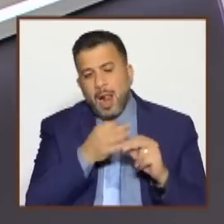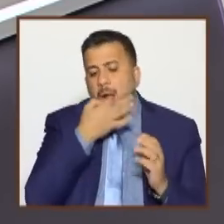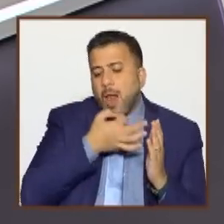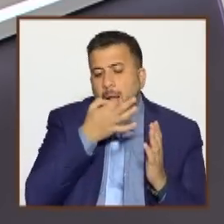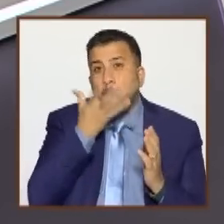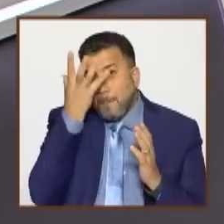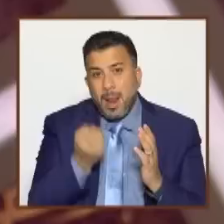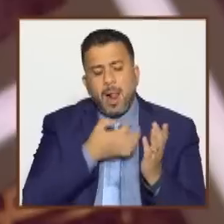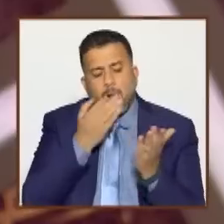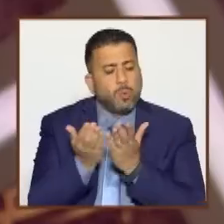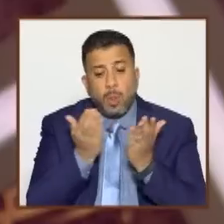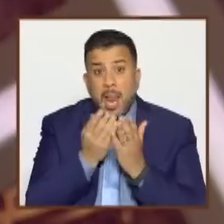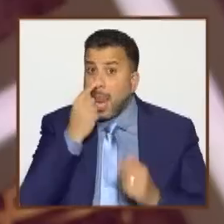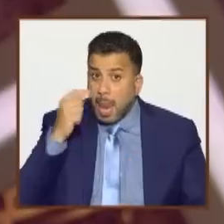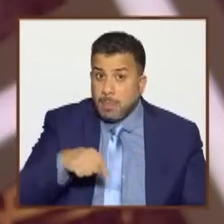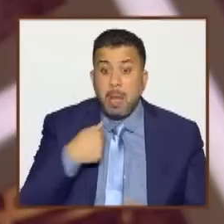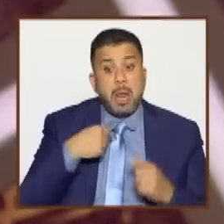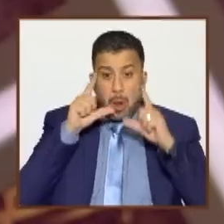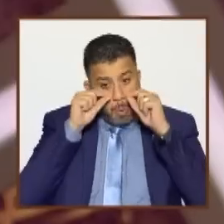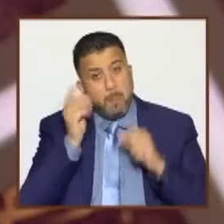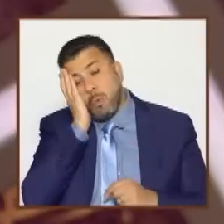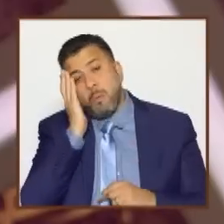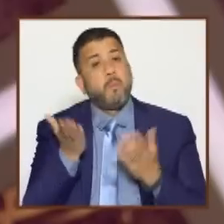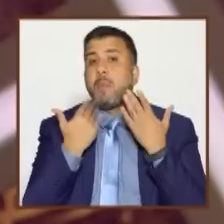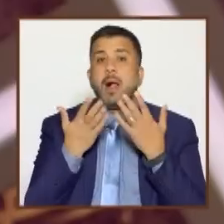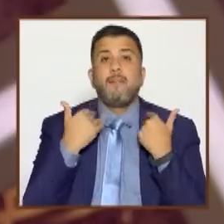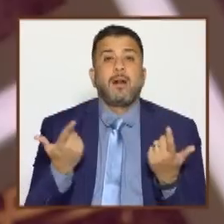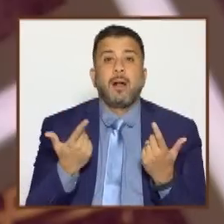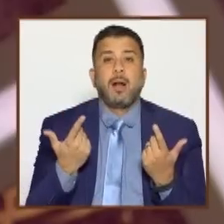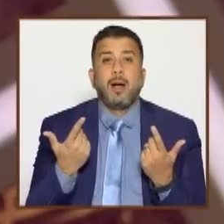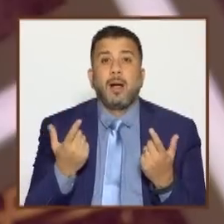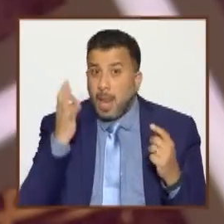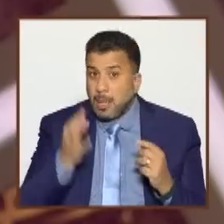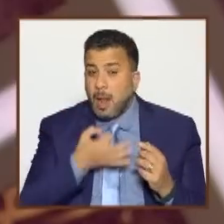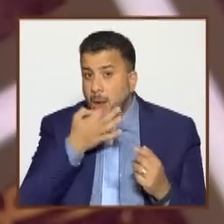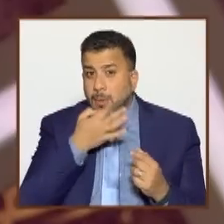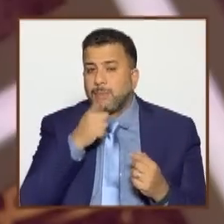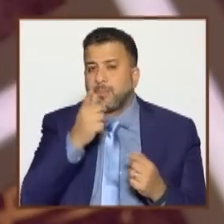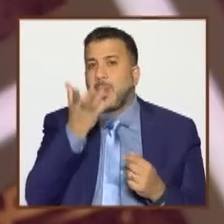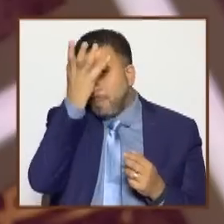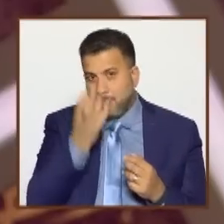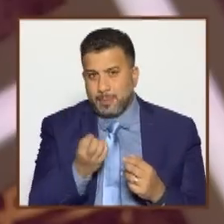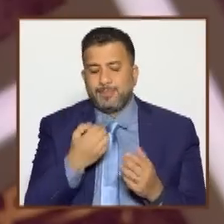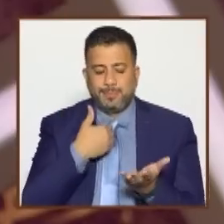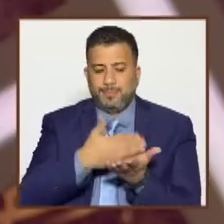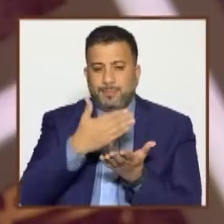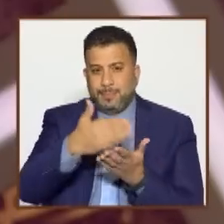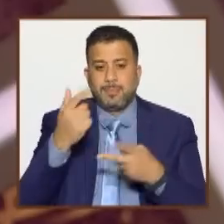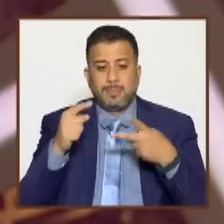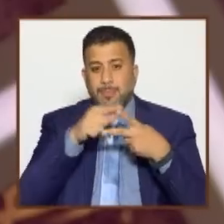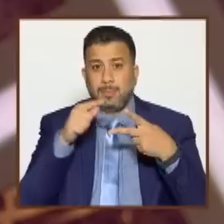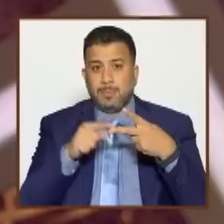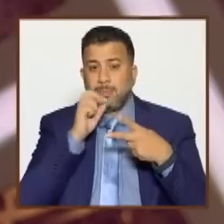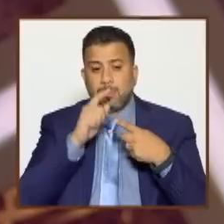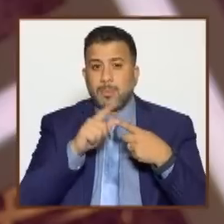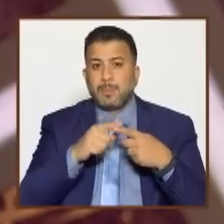يقرأها 3 مرات؟ مجاهد بارك الله فيك، بالنسبة للآيات والسور التي في الليل على قسمين، منها ما هو